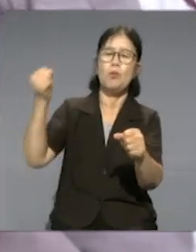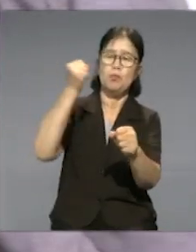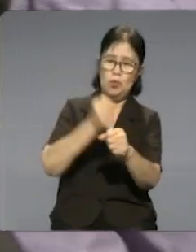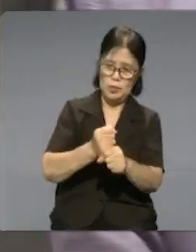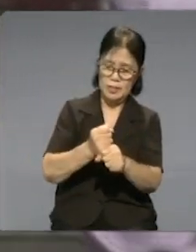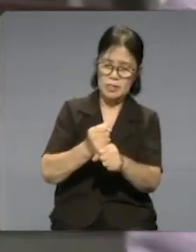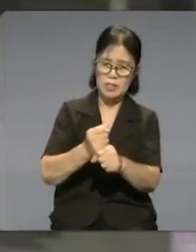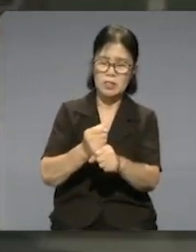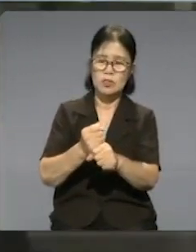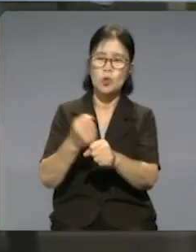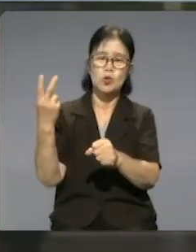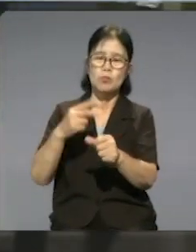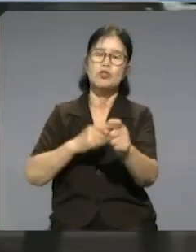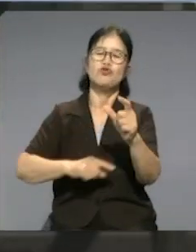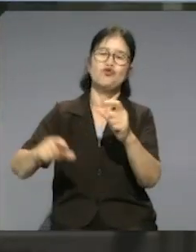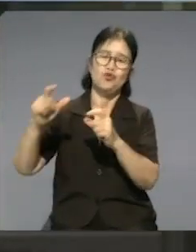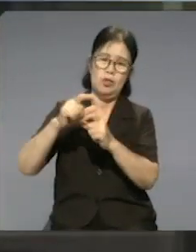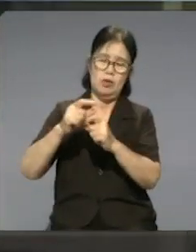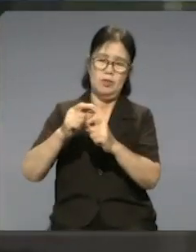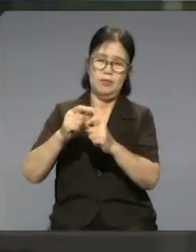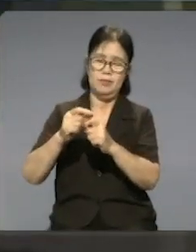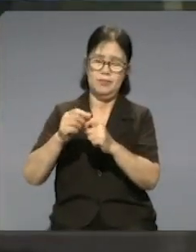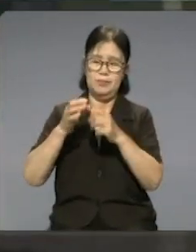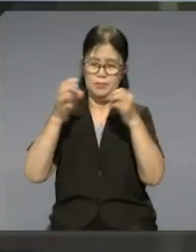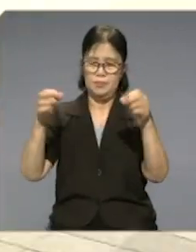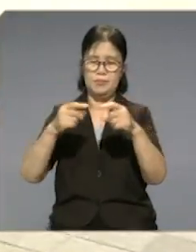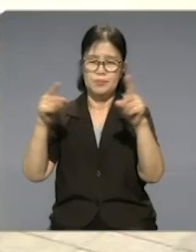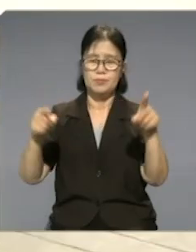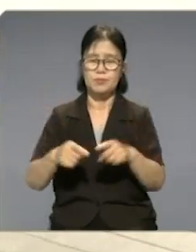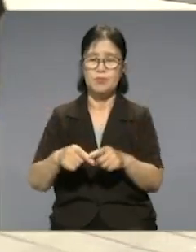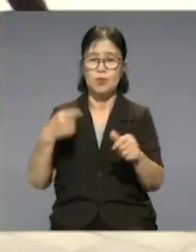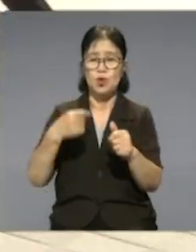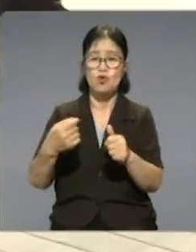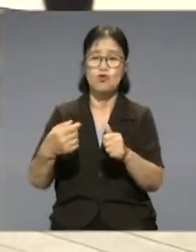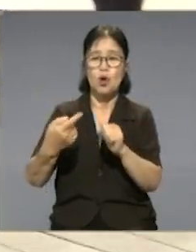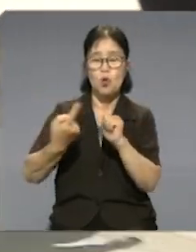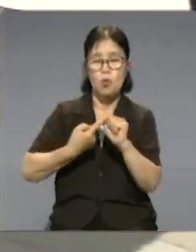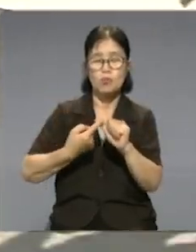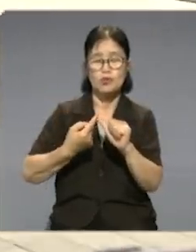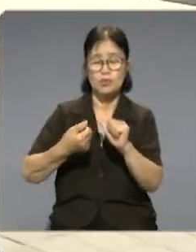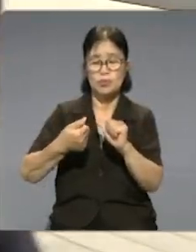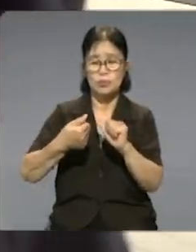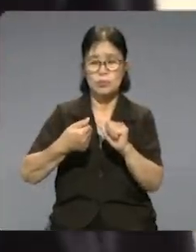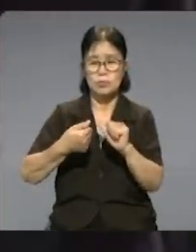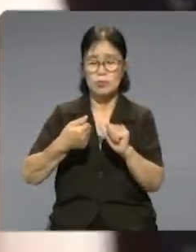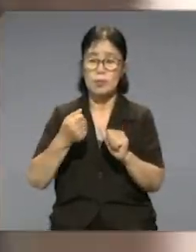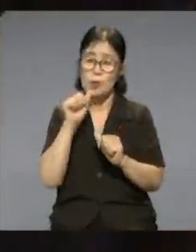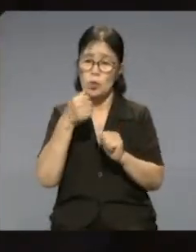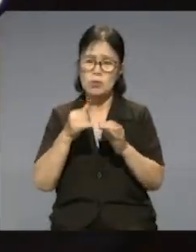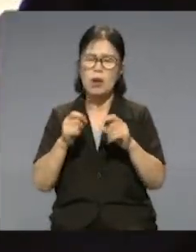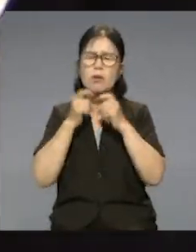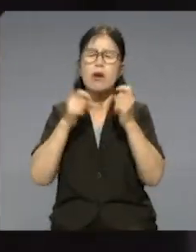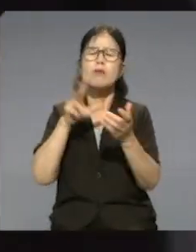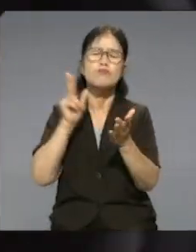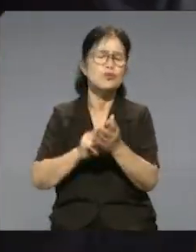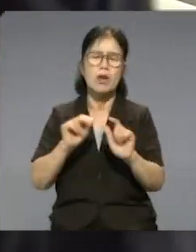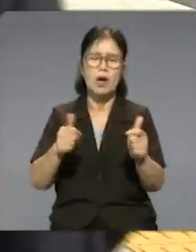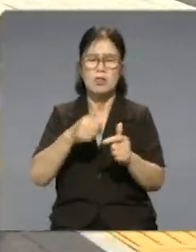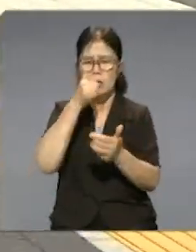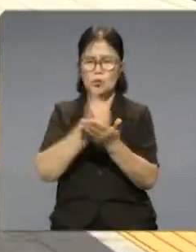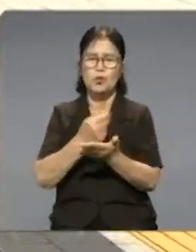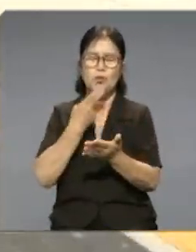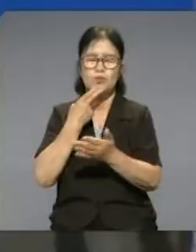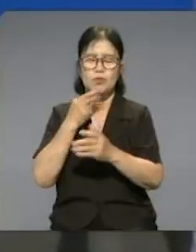데 따른 추가 조치입니다. 교육청 고문 변호사는 이 사건은 개인 문제가 아니라며 무죄를